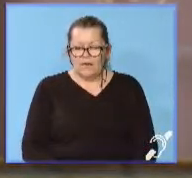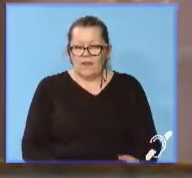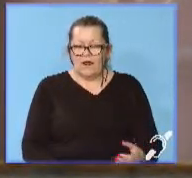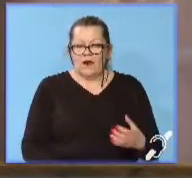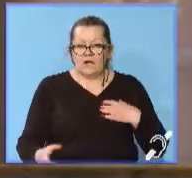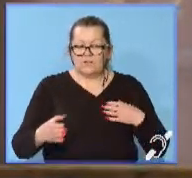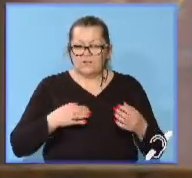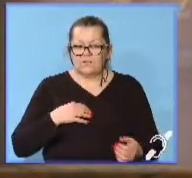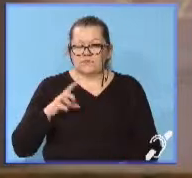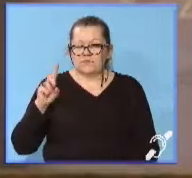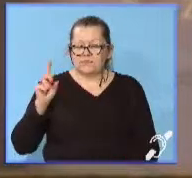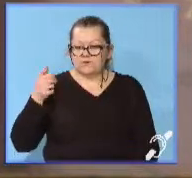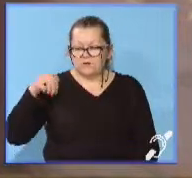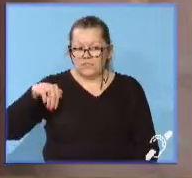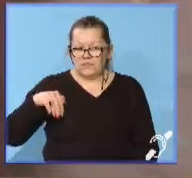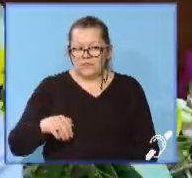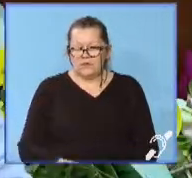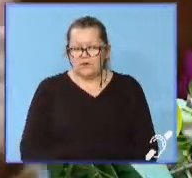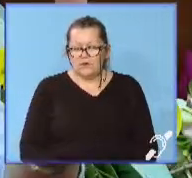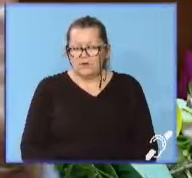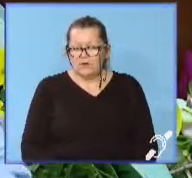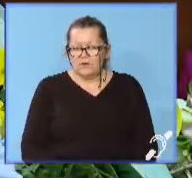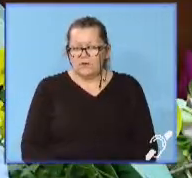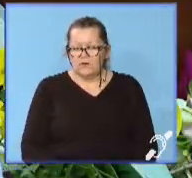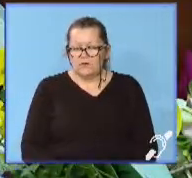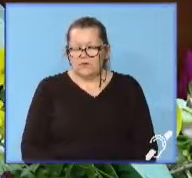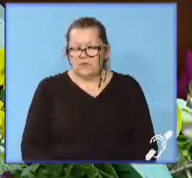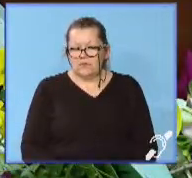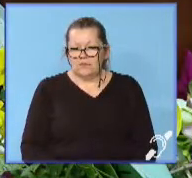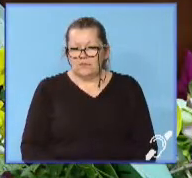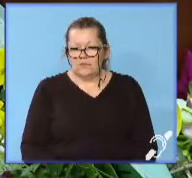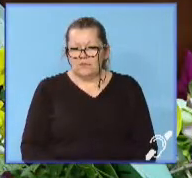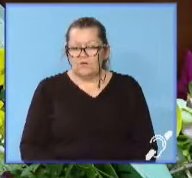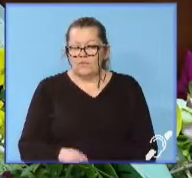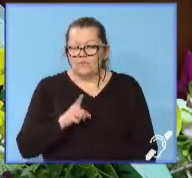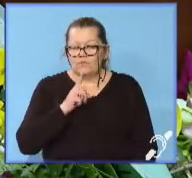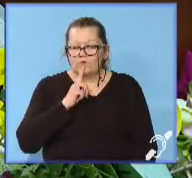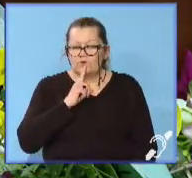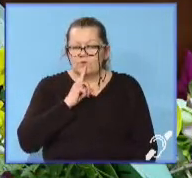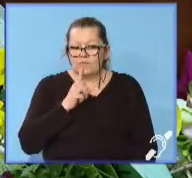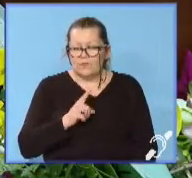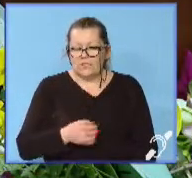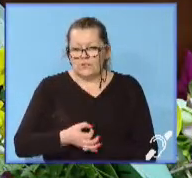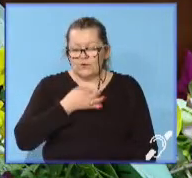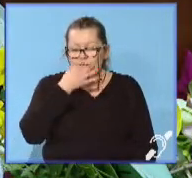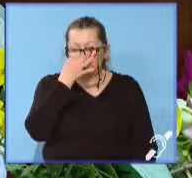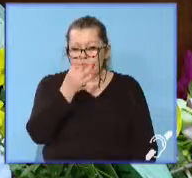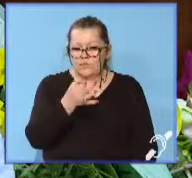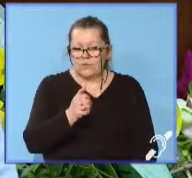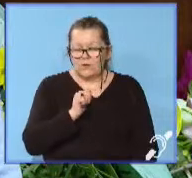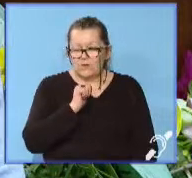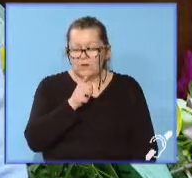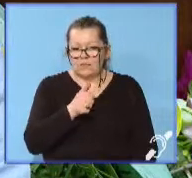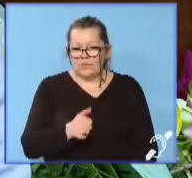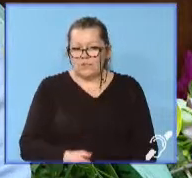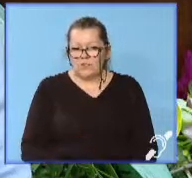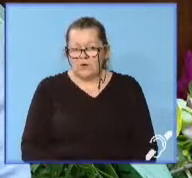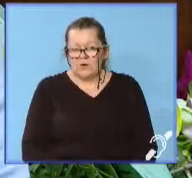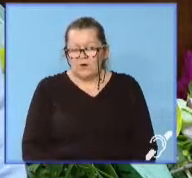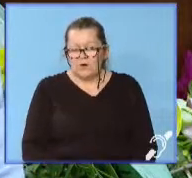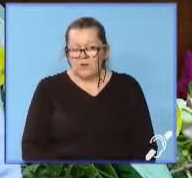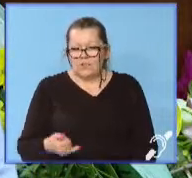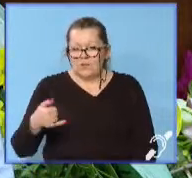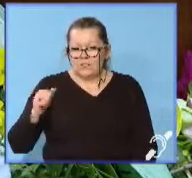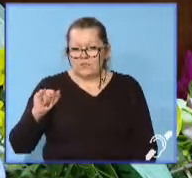Dan neamu Petre ciureanu un nume care nu vă spune nimic și